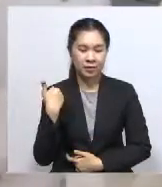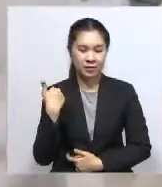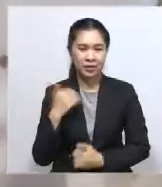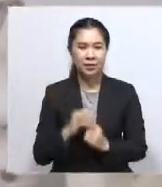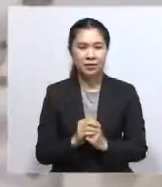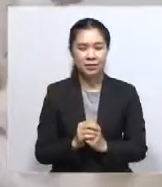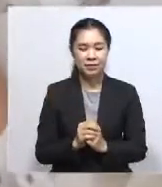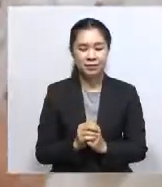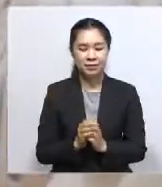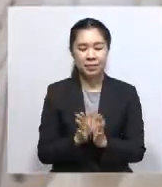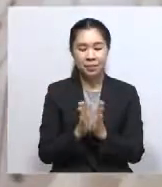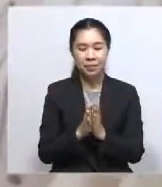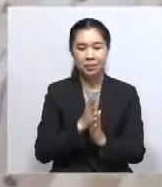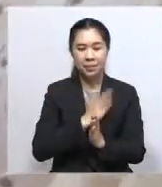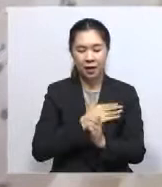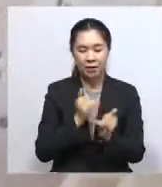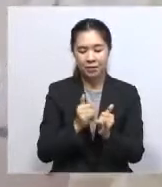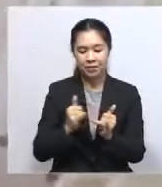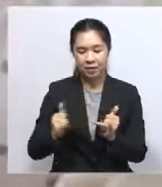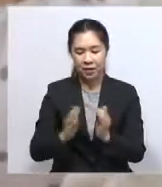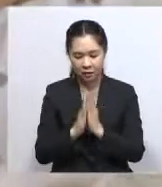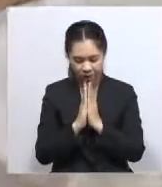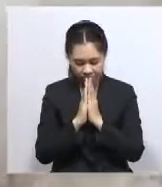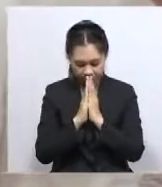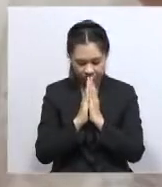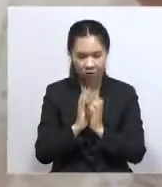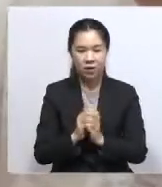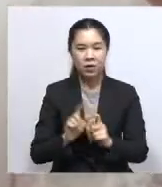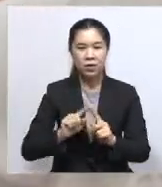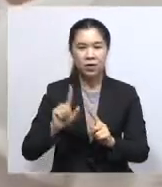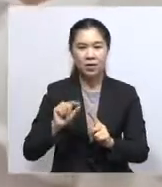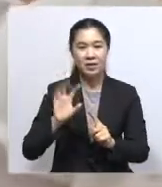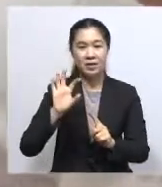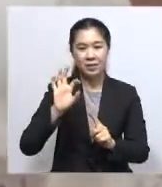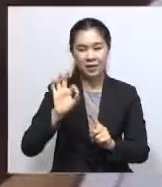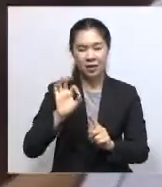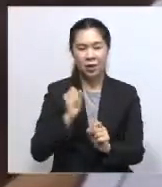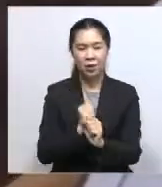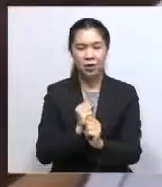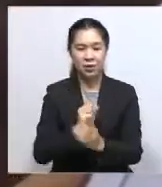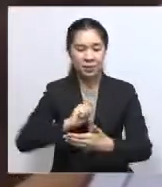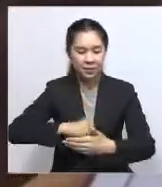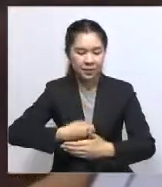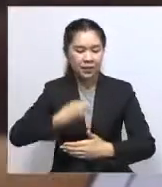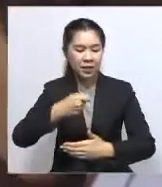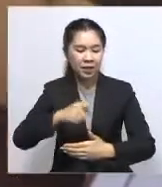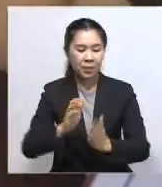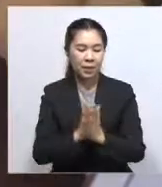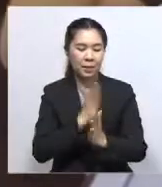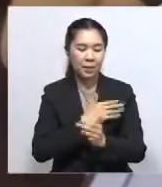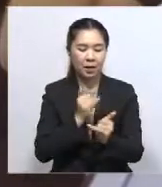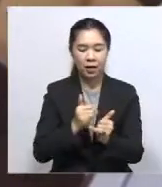ทธรูปจาก9ประเทศและในวันที่29พฤษภาคมจะมีพิธีทำบุญตักบาตรพระสงฆ์67รูป